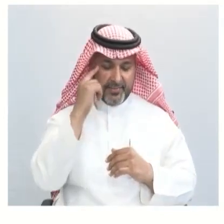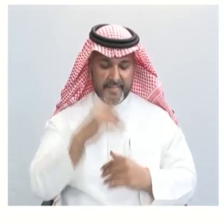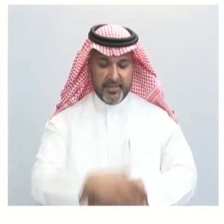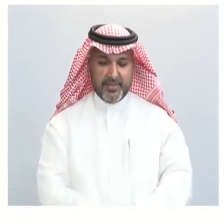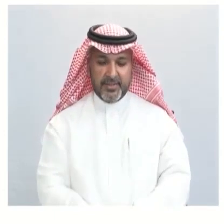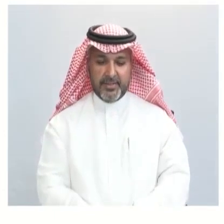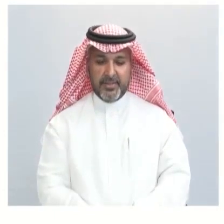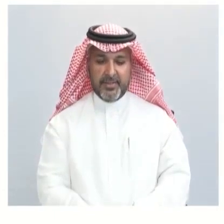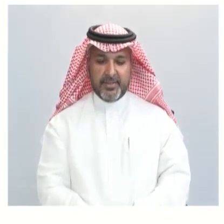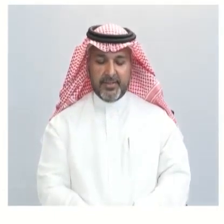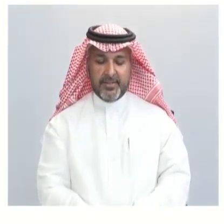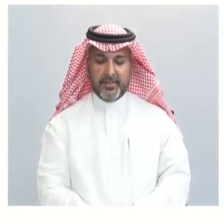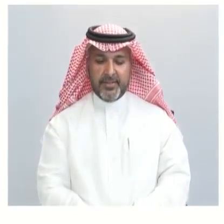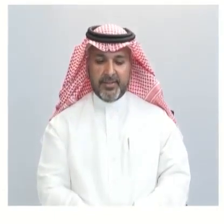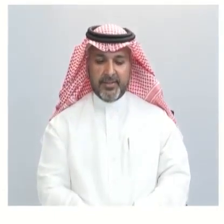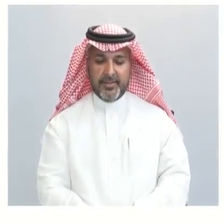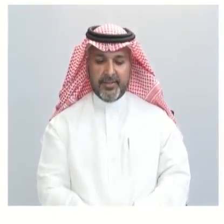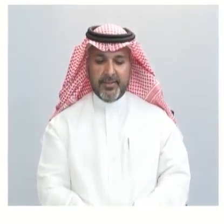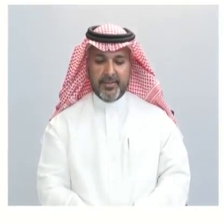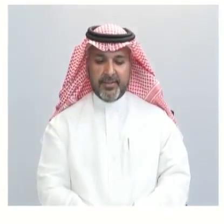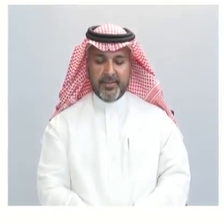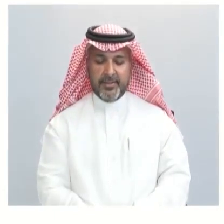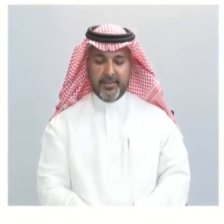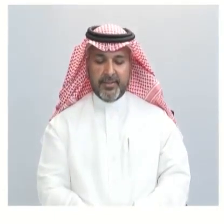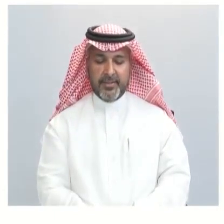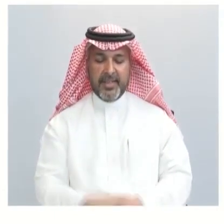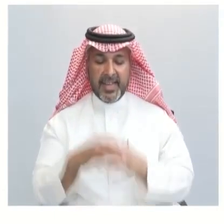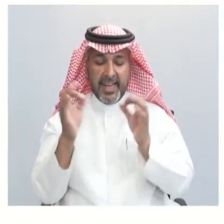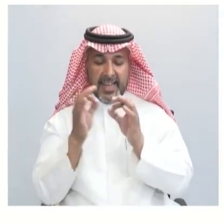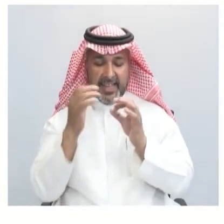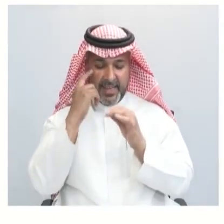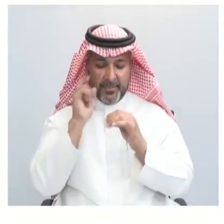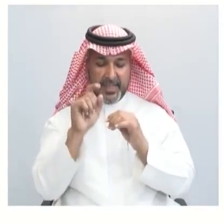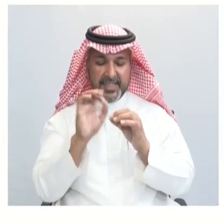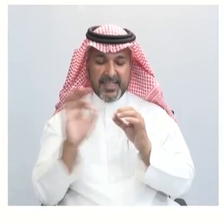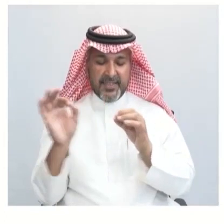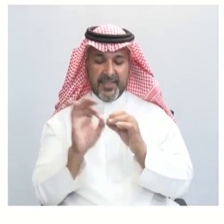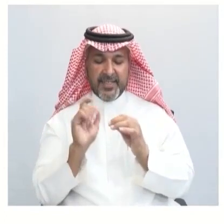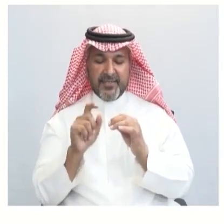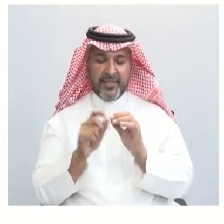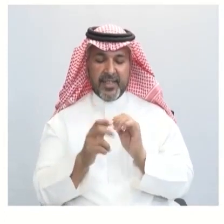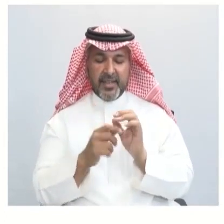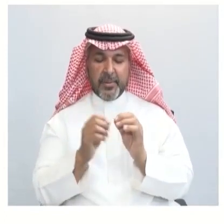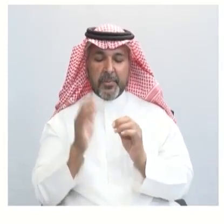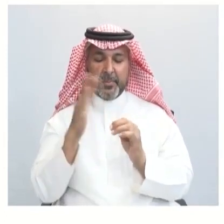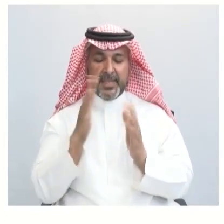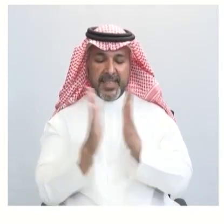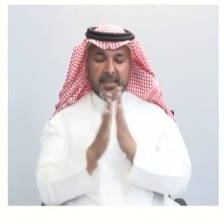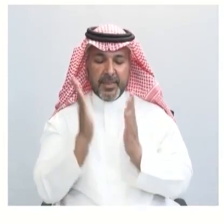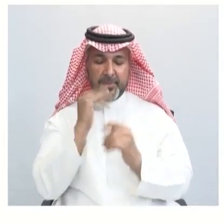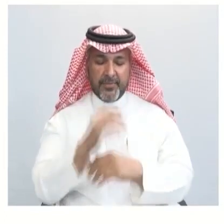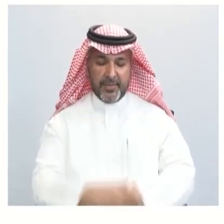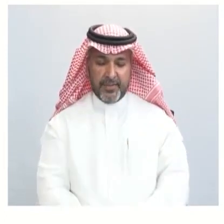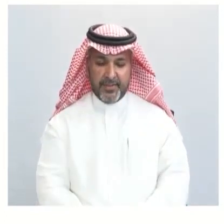صفر ل ان منحناها يقترب من المستقيم اكس يساوي صفر يعني الان مثلنا النقاط اثنين هنا الاثنين